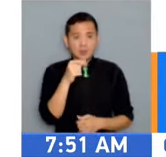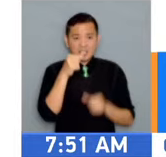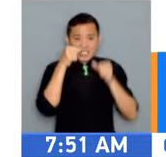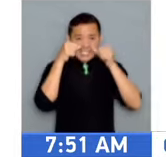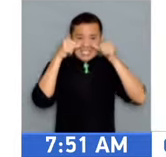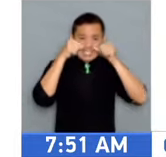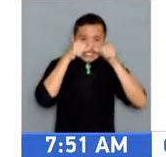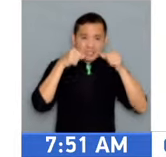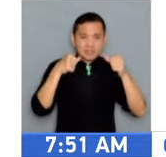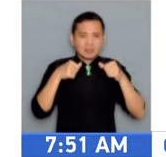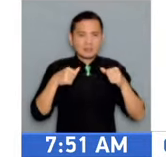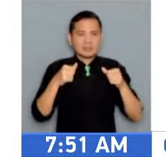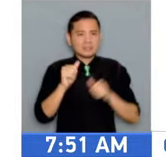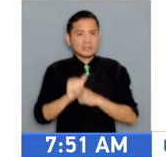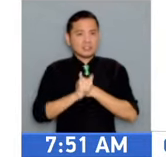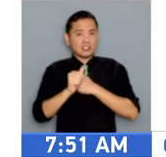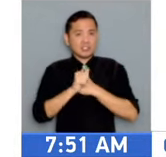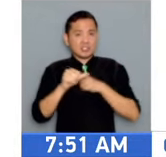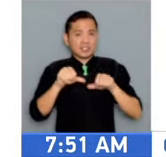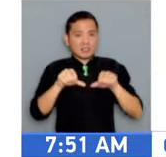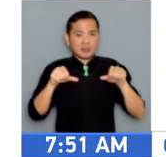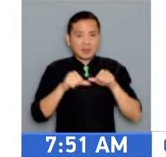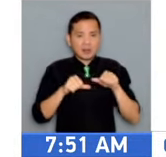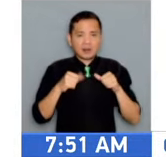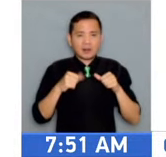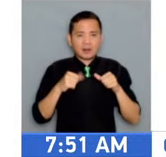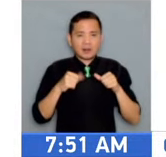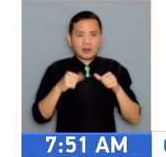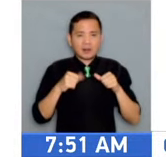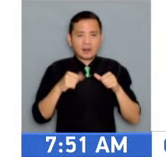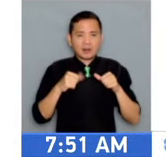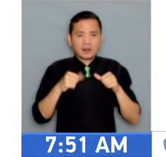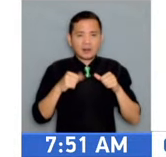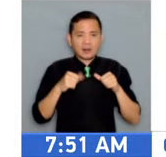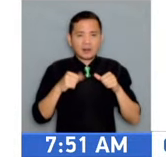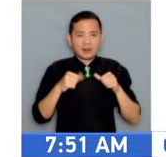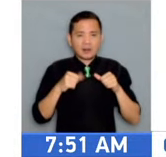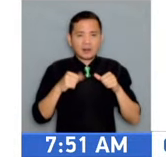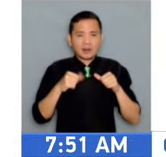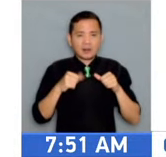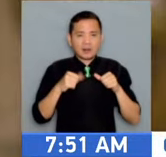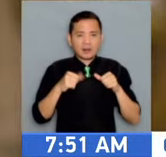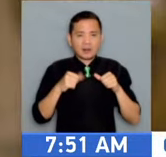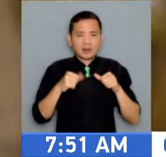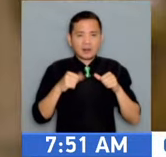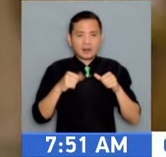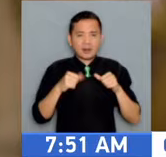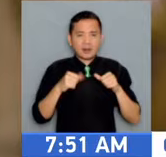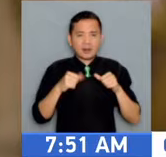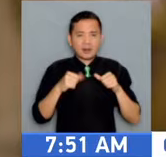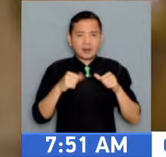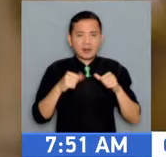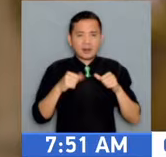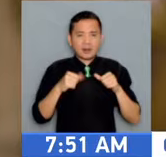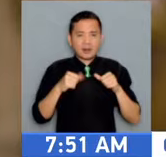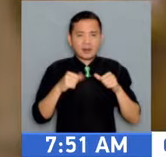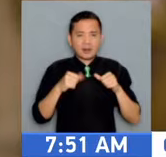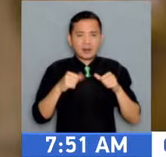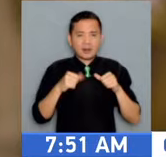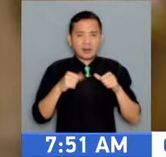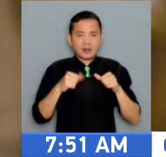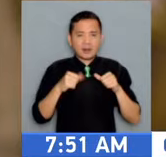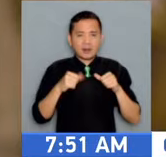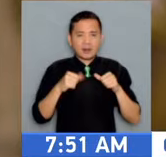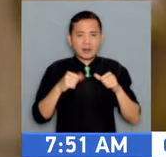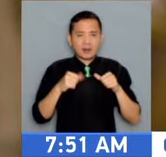zone, which is between the eyebrows and then corner of the lips, no? Yung sinasabi nilang triangle of death. When you spread infection through that